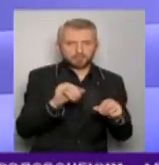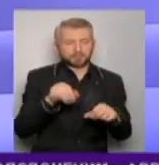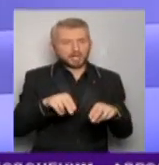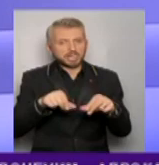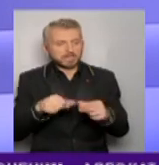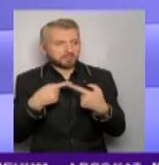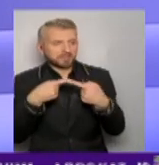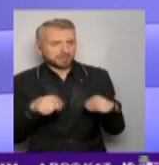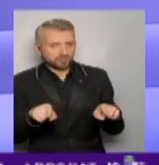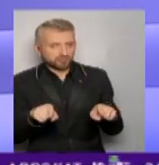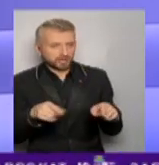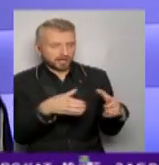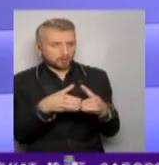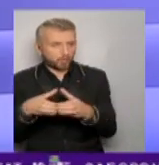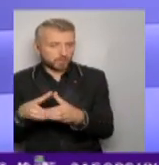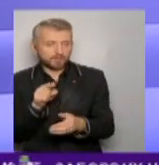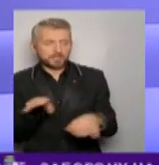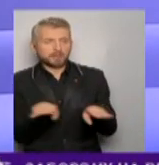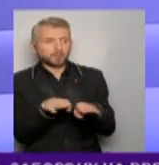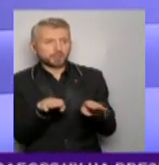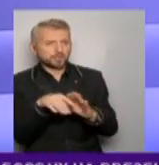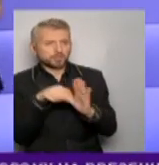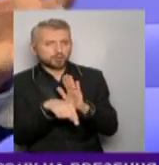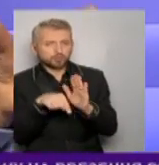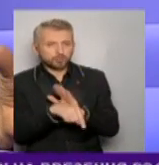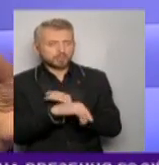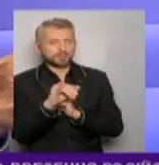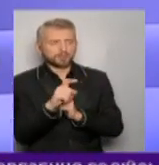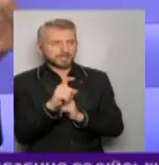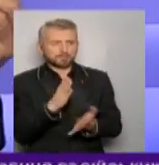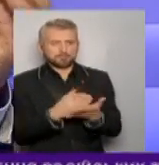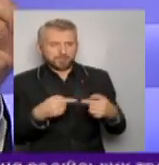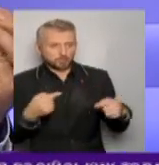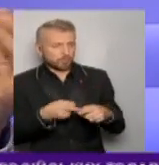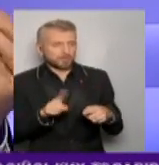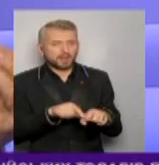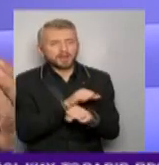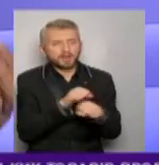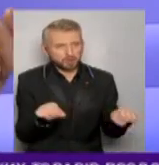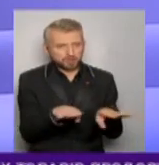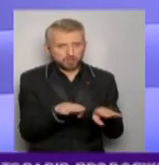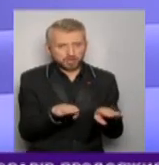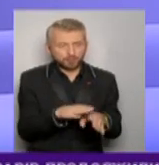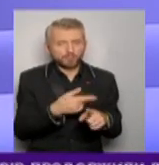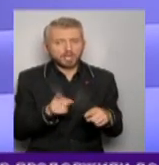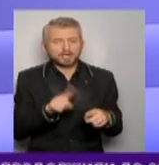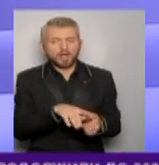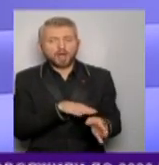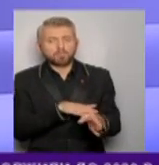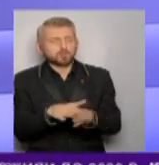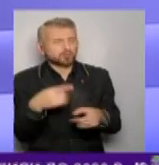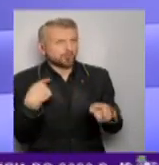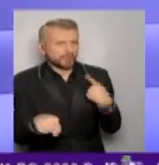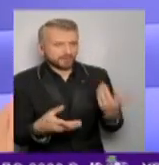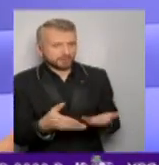землями інших категорій. Ви порівнюєте, по суті, її із майном. Ці речі не можна порівнювати. Це абсолютно різні